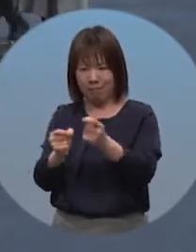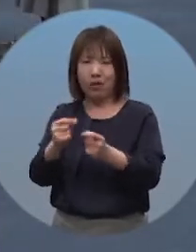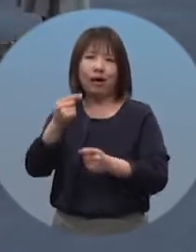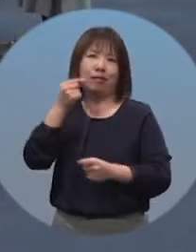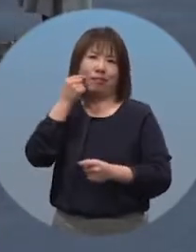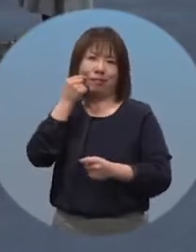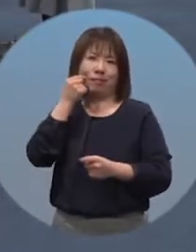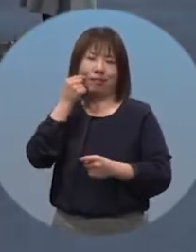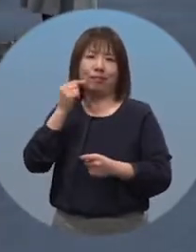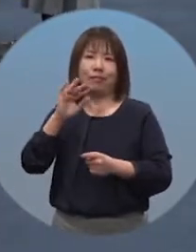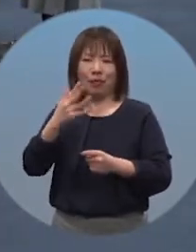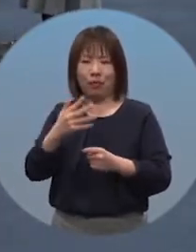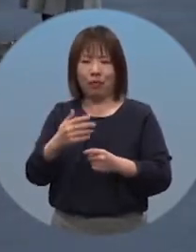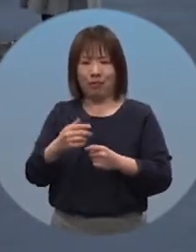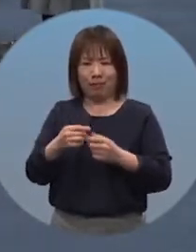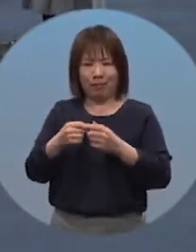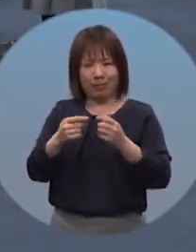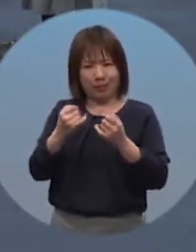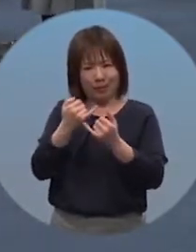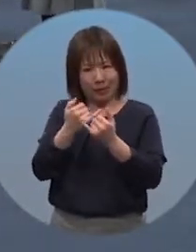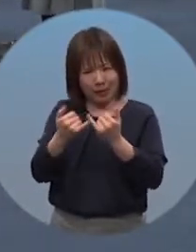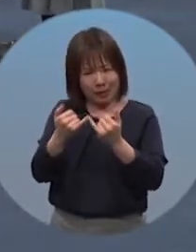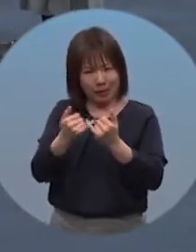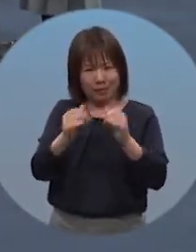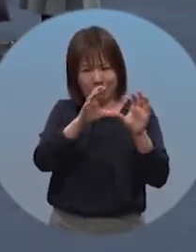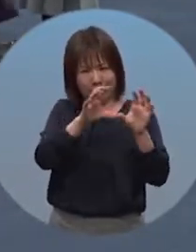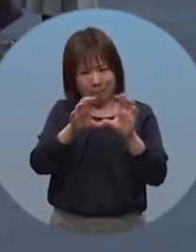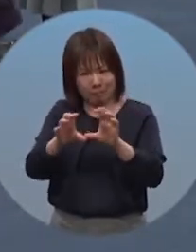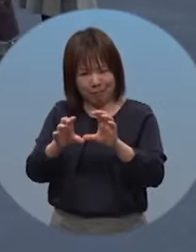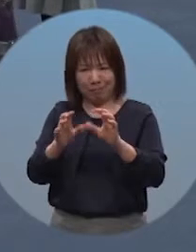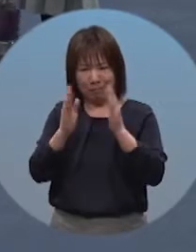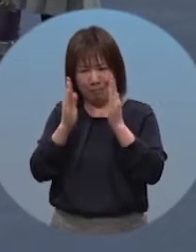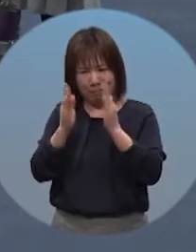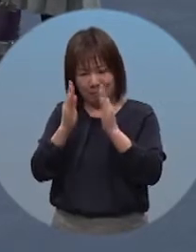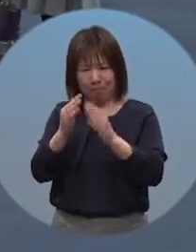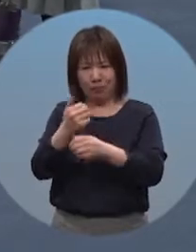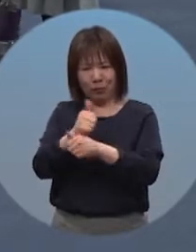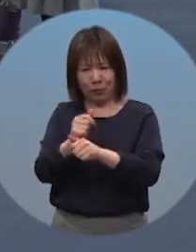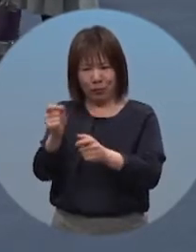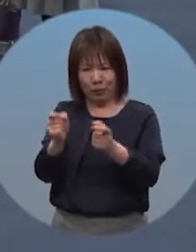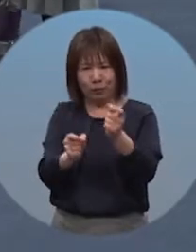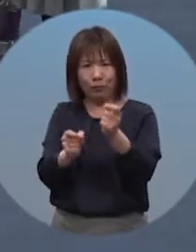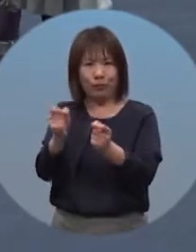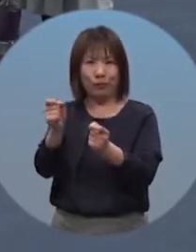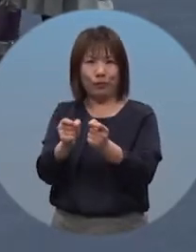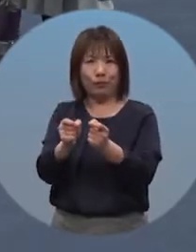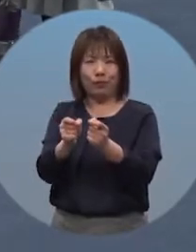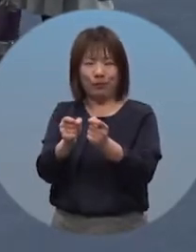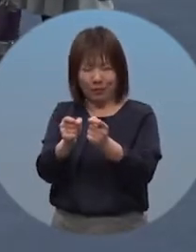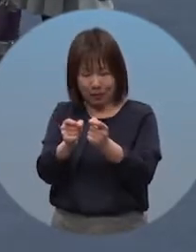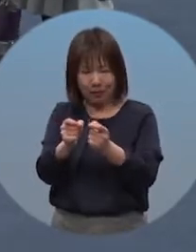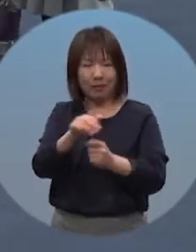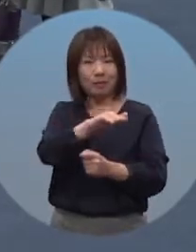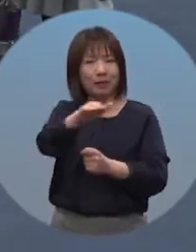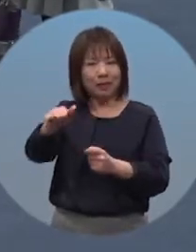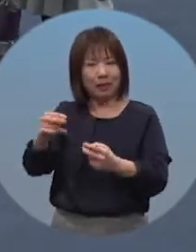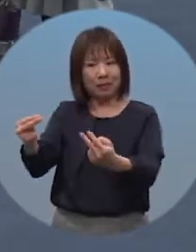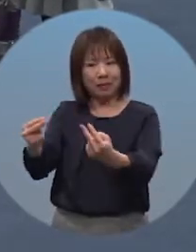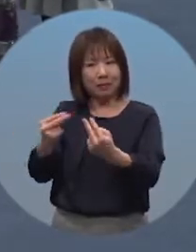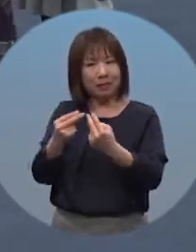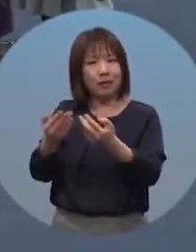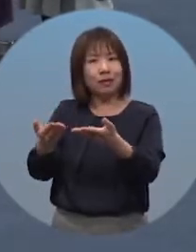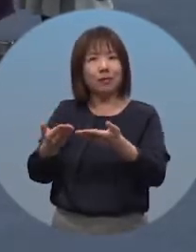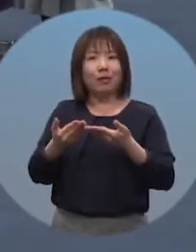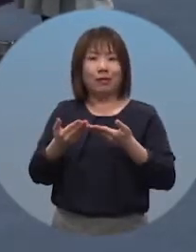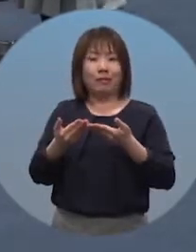受けて皆さんに見ていただけたらということで今回が